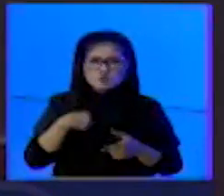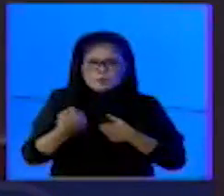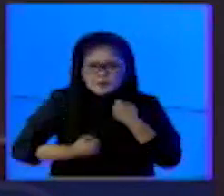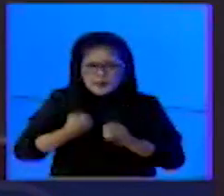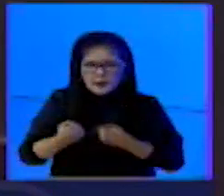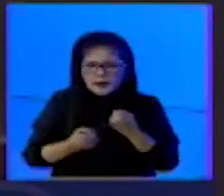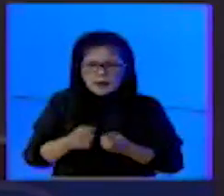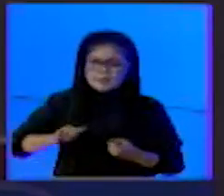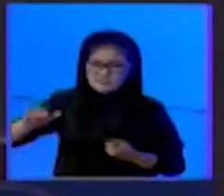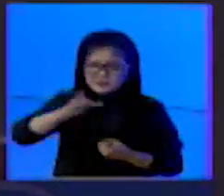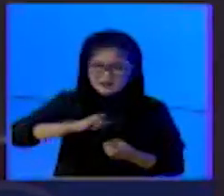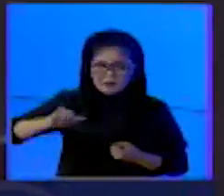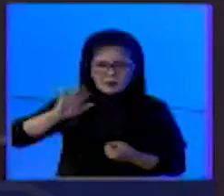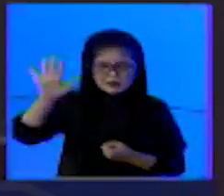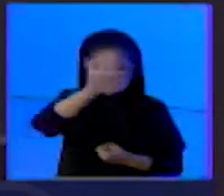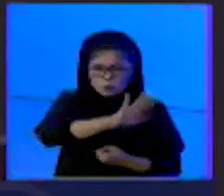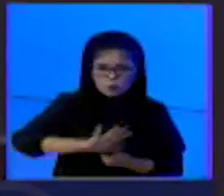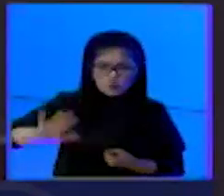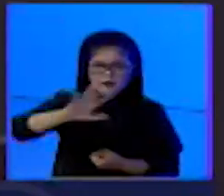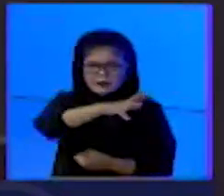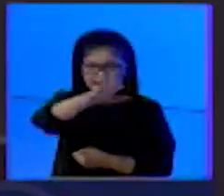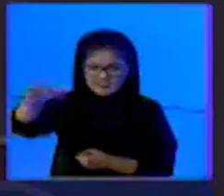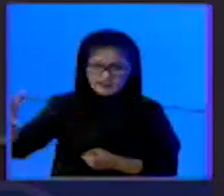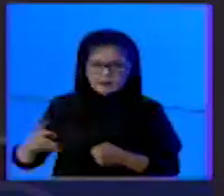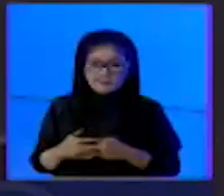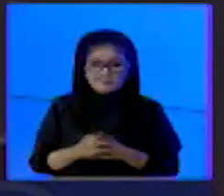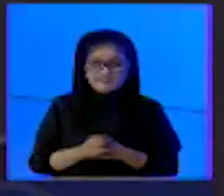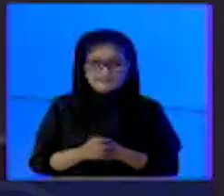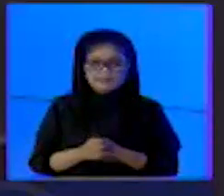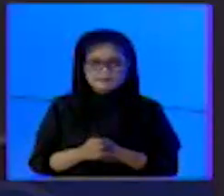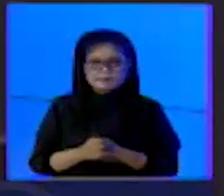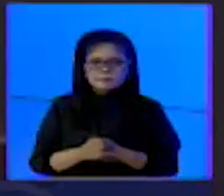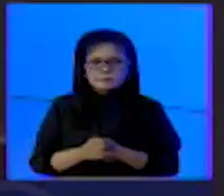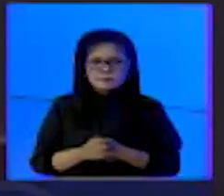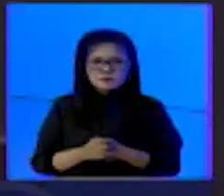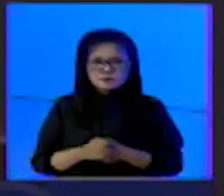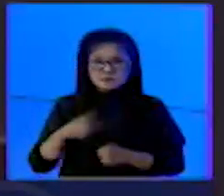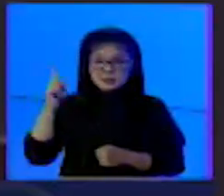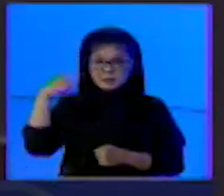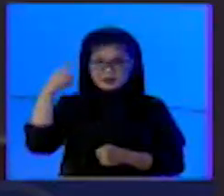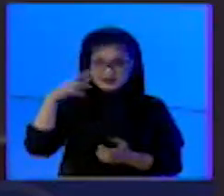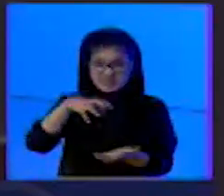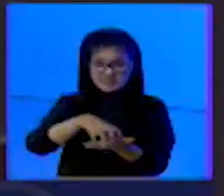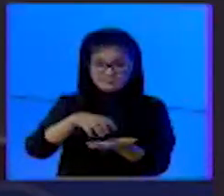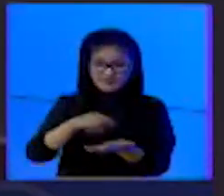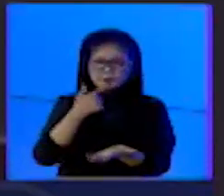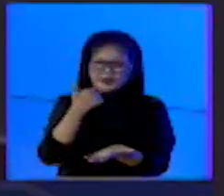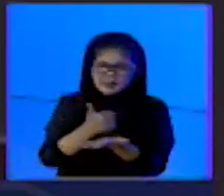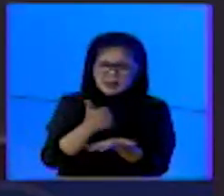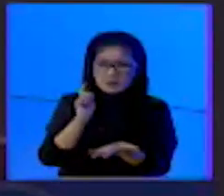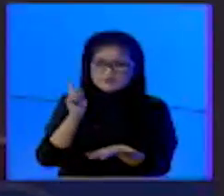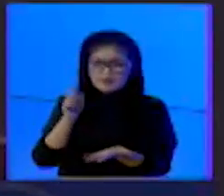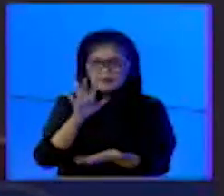kebersamaan beradaptasi ke tatanan baru tersebut. Peran pemerintah daerah menjadi sangat penting, karena